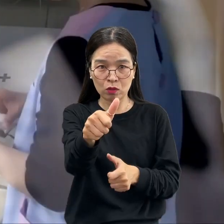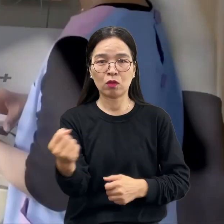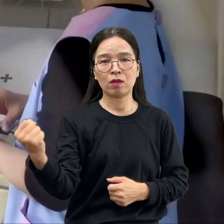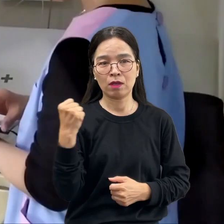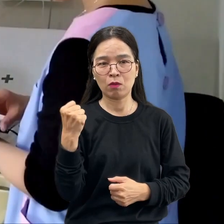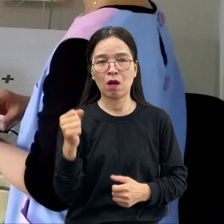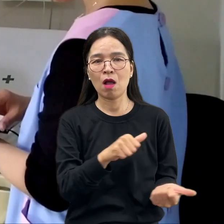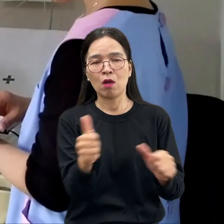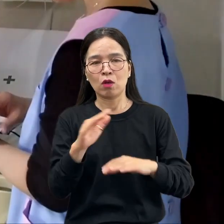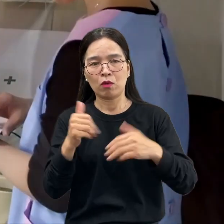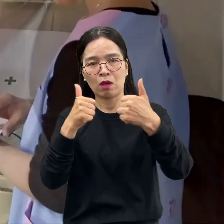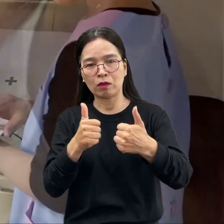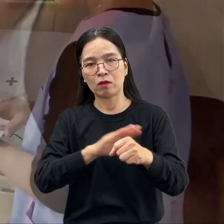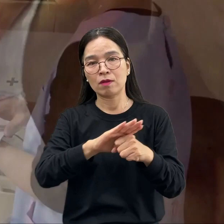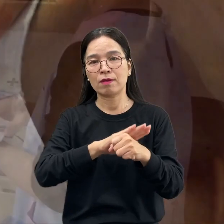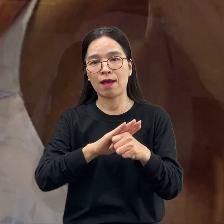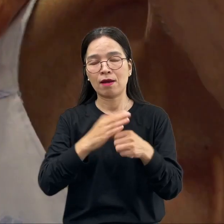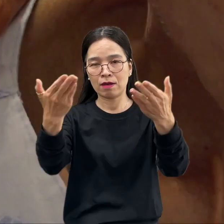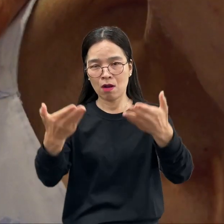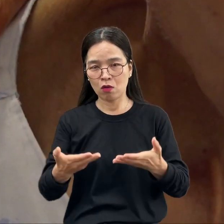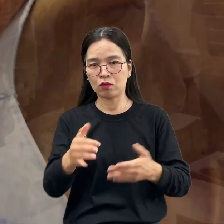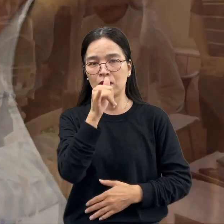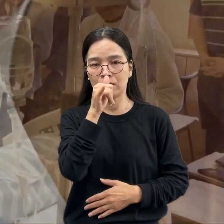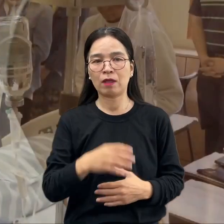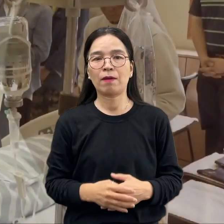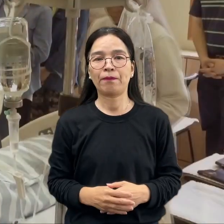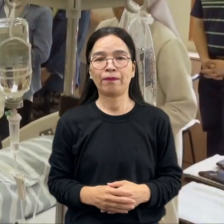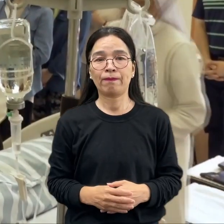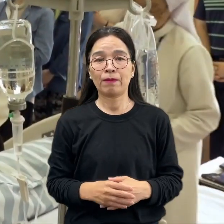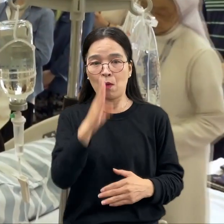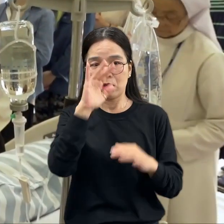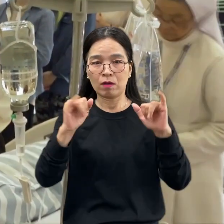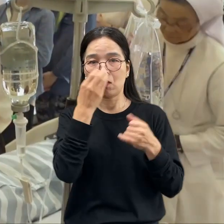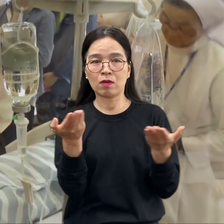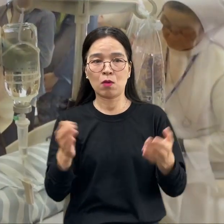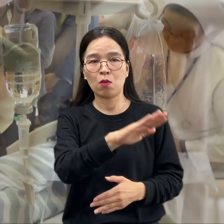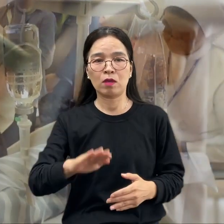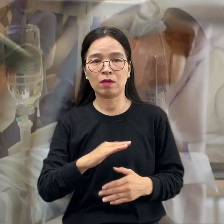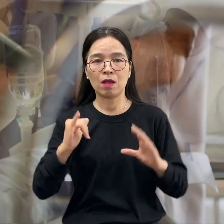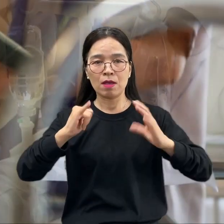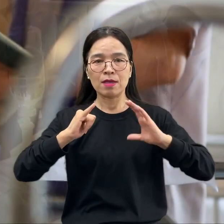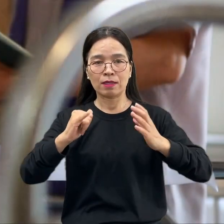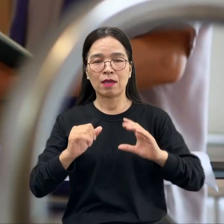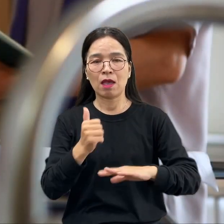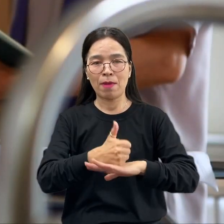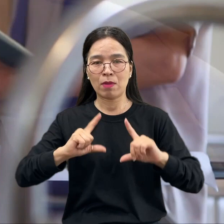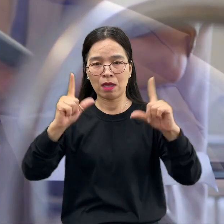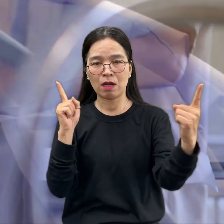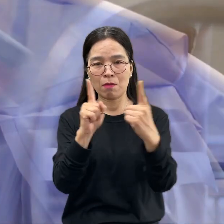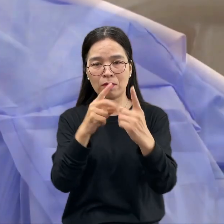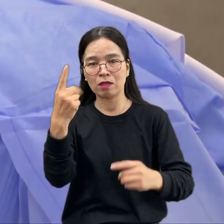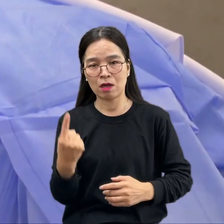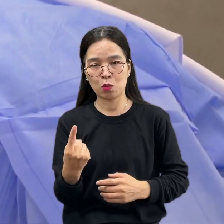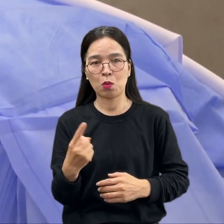있는 힘과 죽음에 맞서는 사랑을 얻을 수 있습니다. 병자성사로 우리는 설령 이 세상의